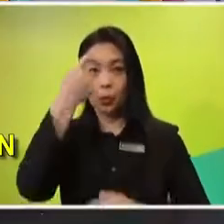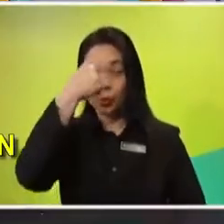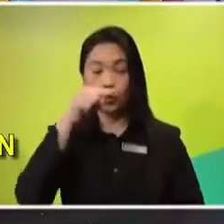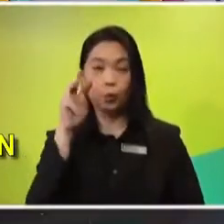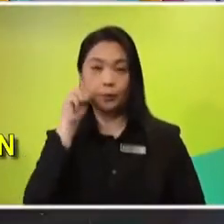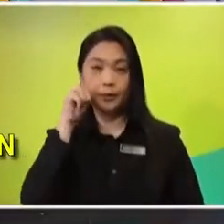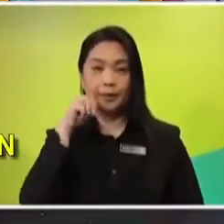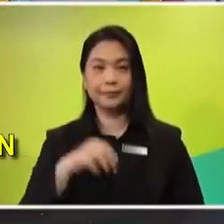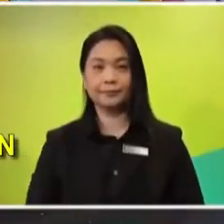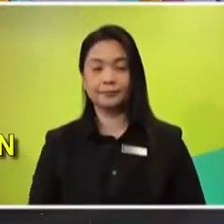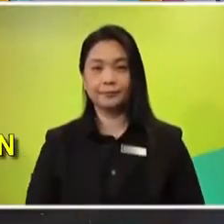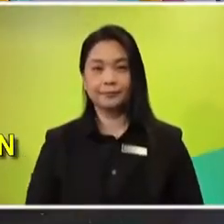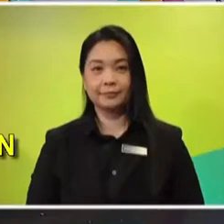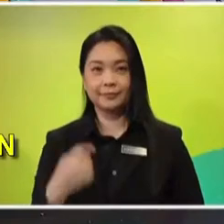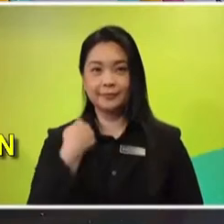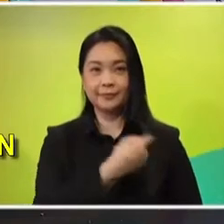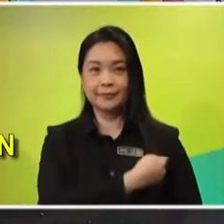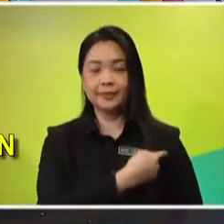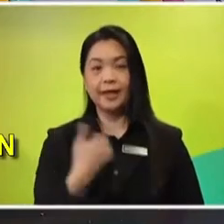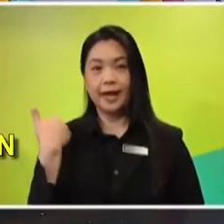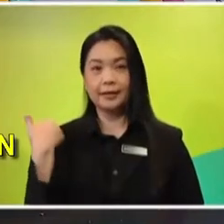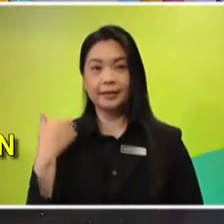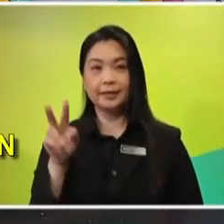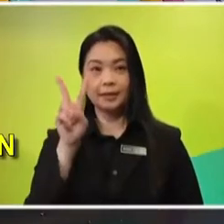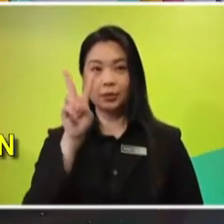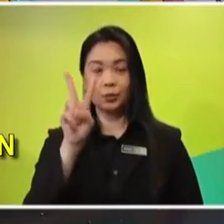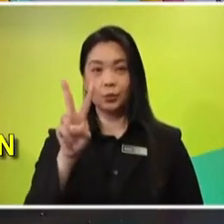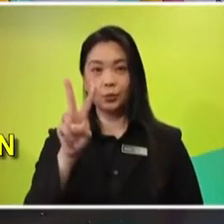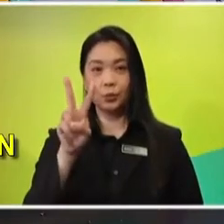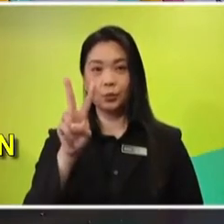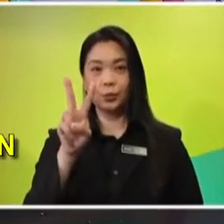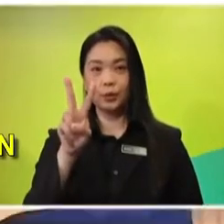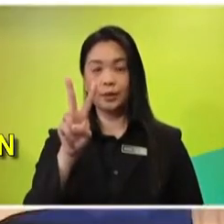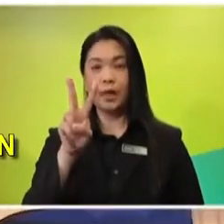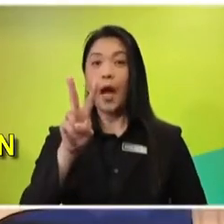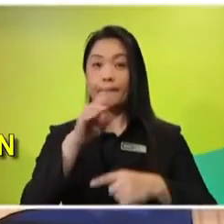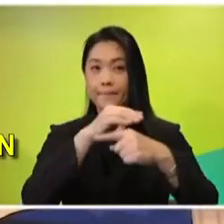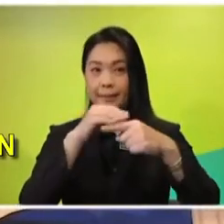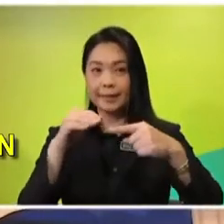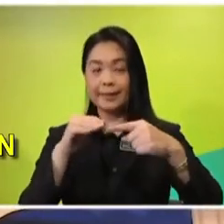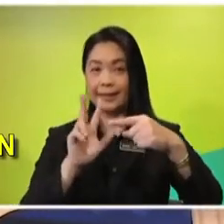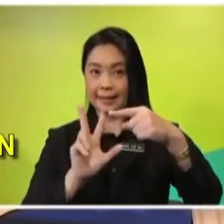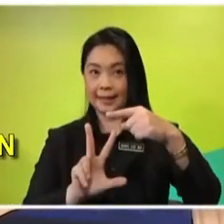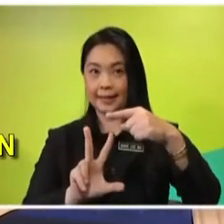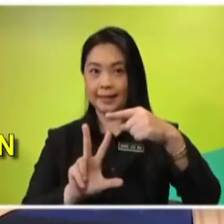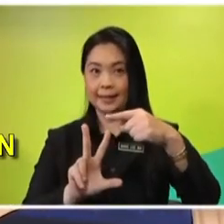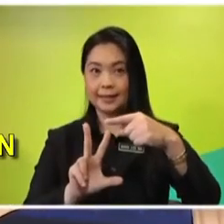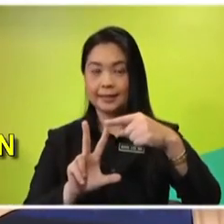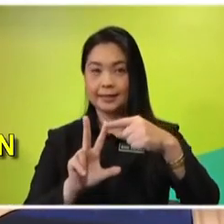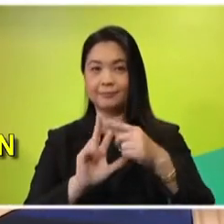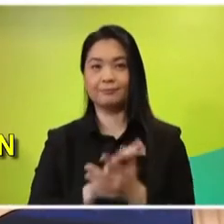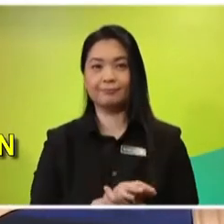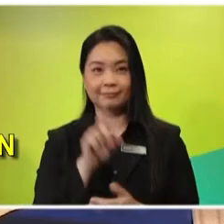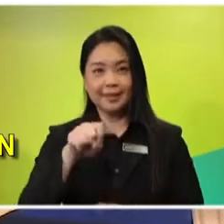Yang terakhir ialah kita ada 2/3. Ini mudah je. Mesti semua dapat sebut dengan pantas kan